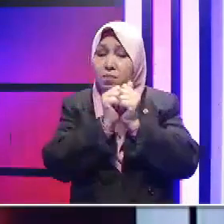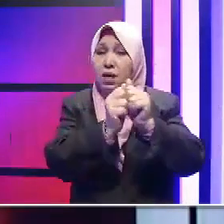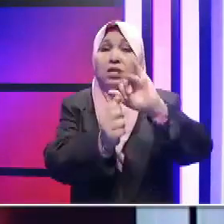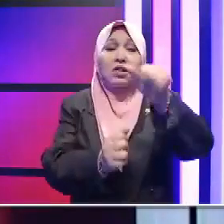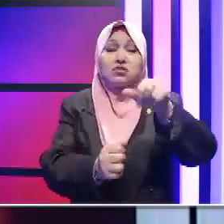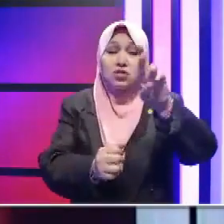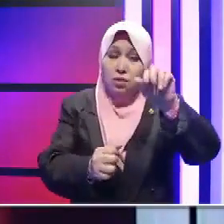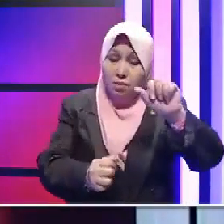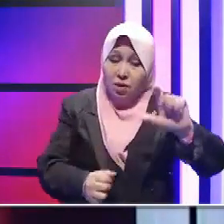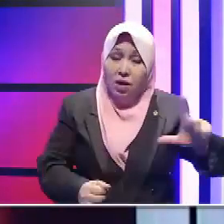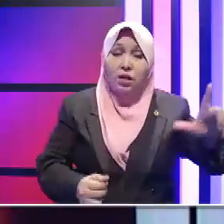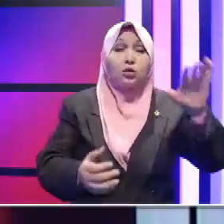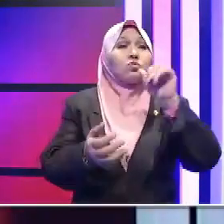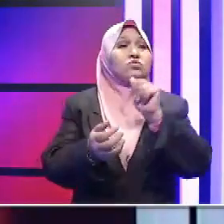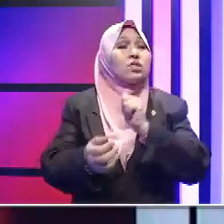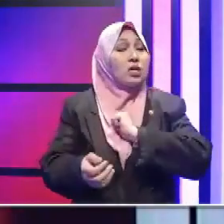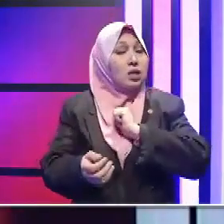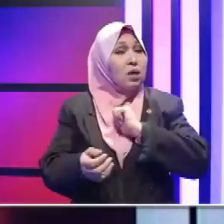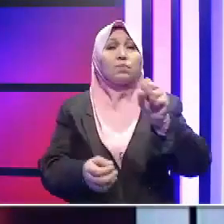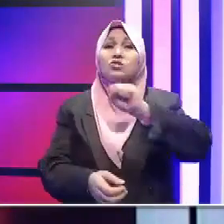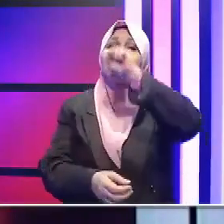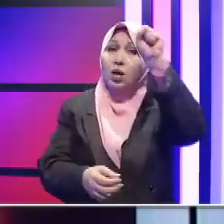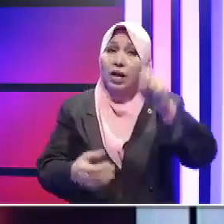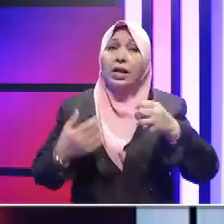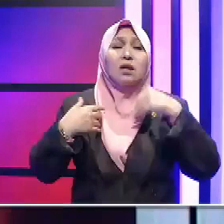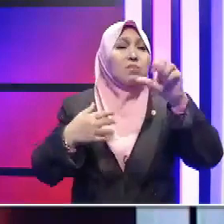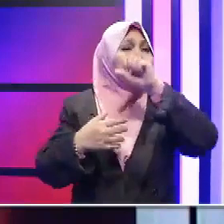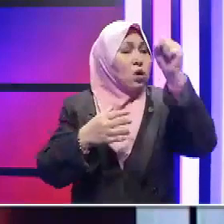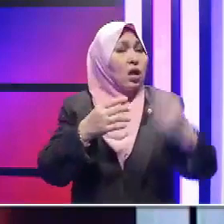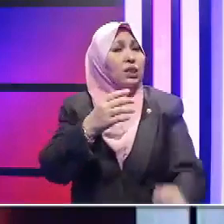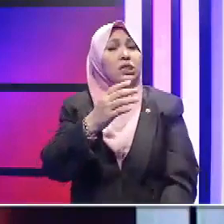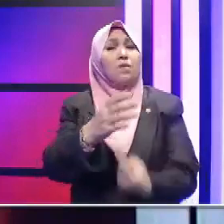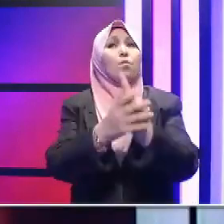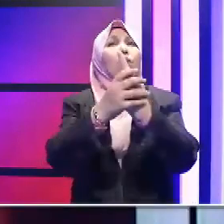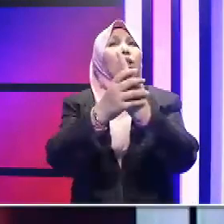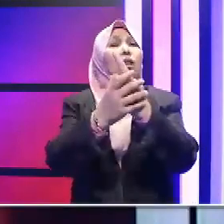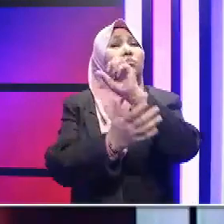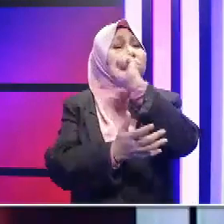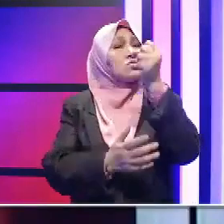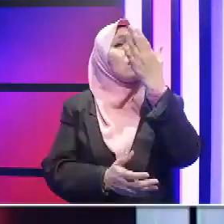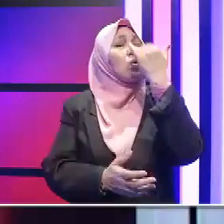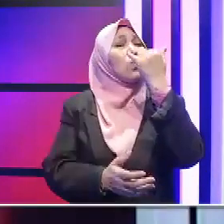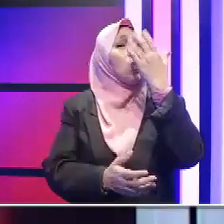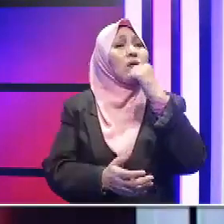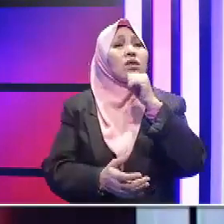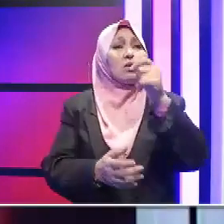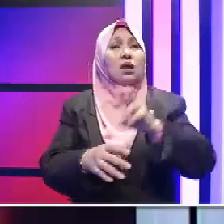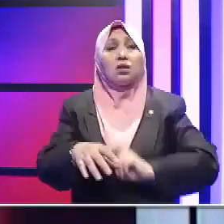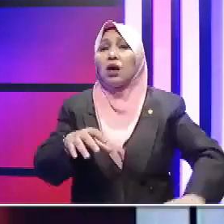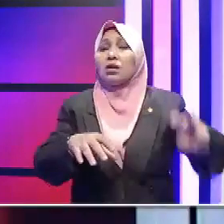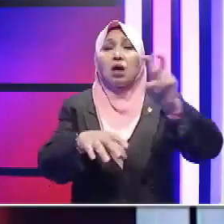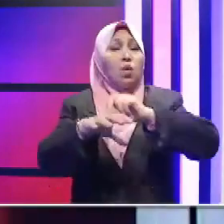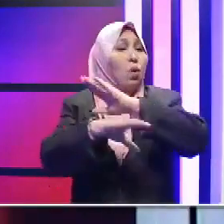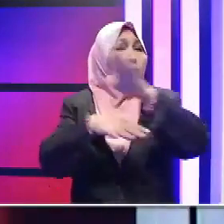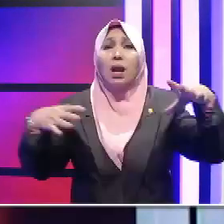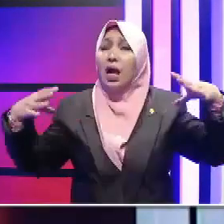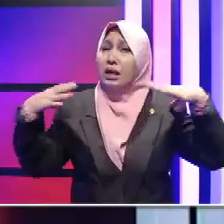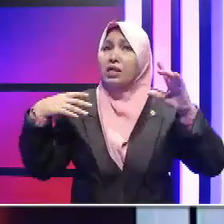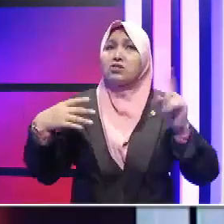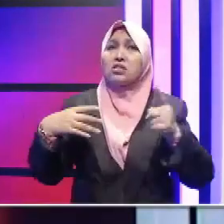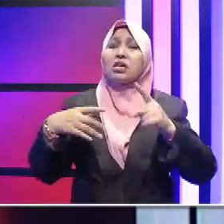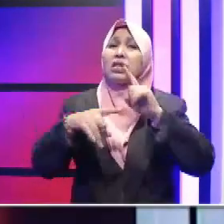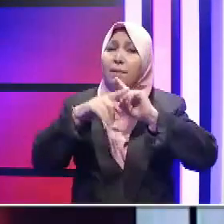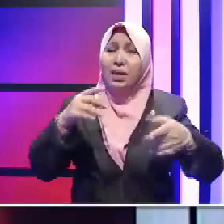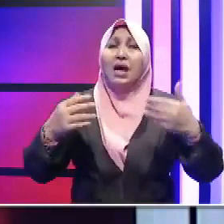tuh adalah Jibril itu steady persoalan hati persoalan timbul persoalan di sini Kenapa obat Allah tak ketenangan lah saja para malaikat tetapi